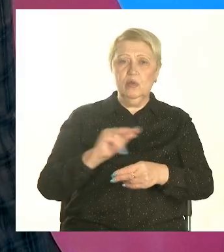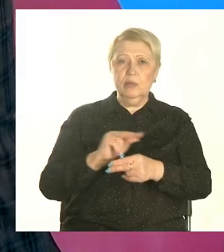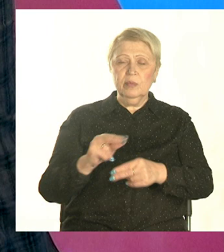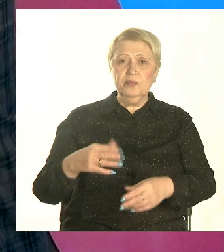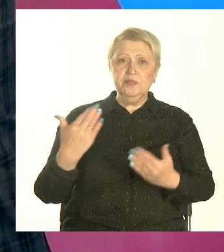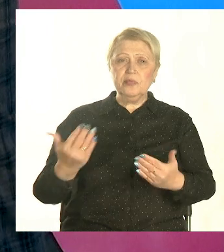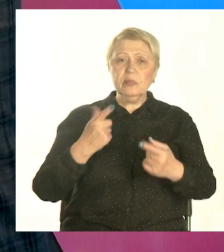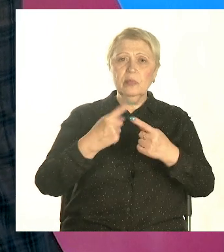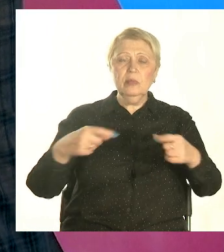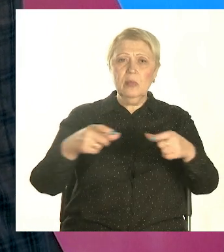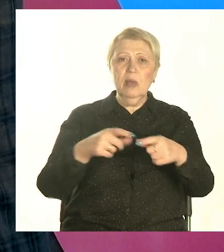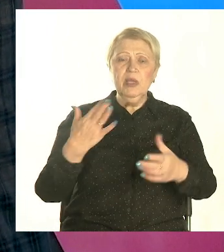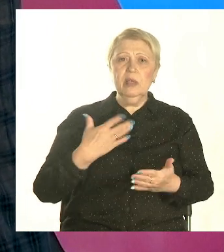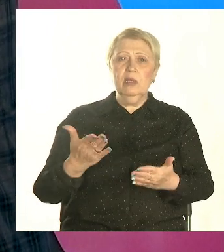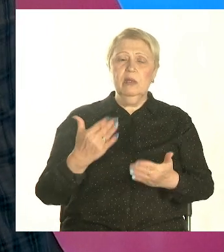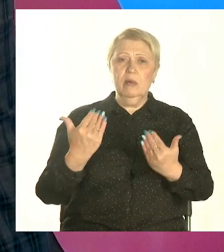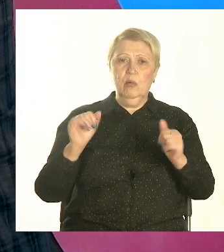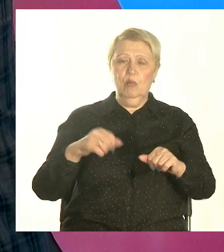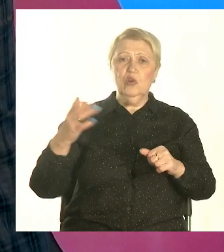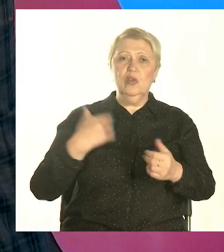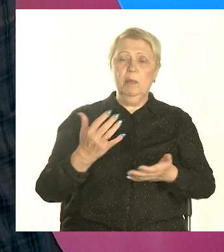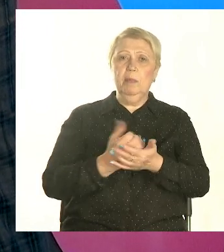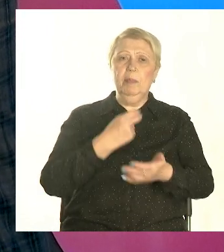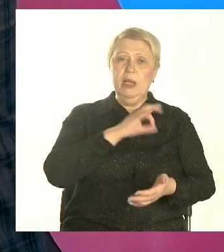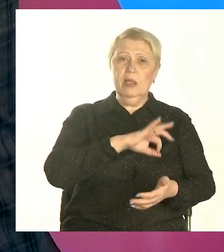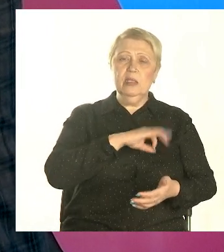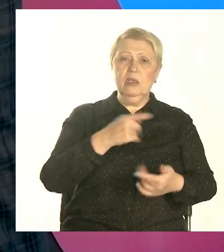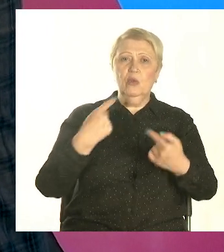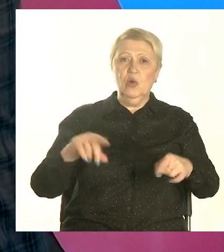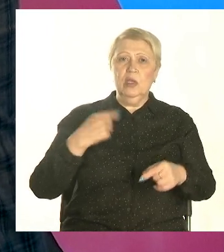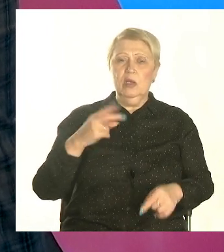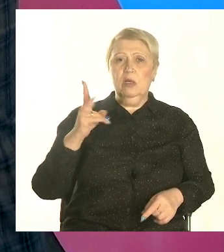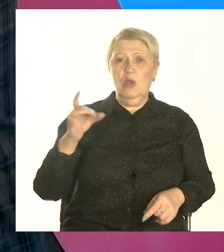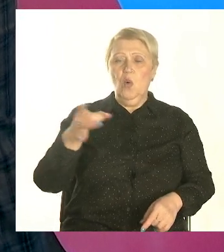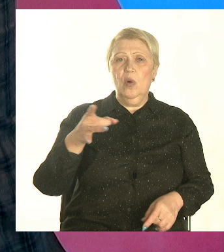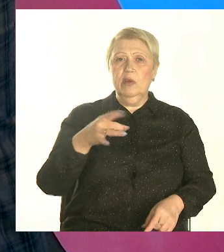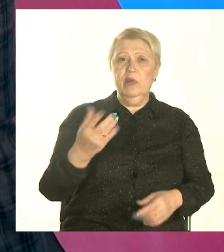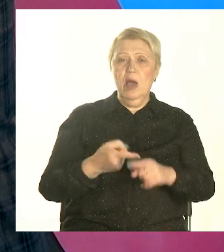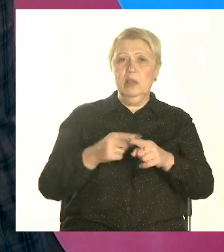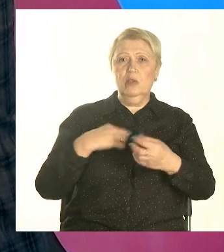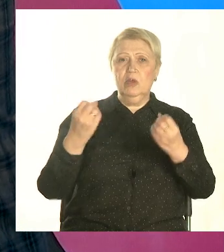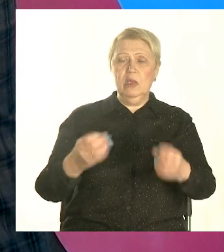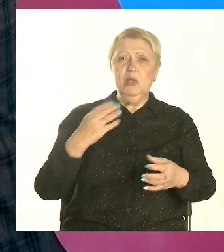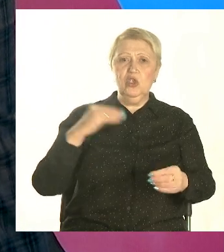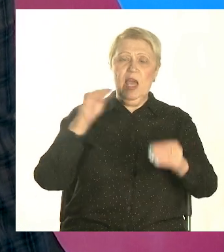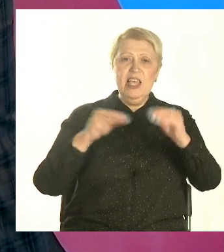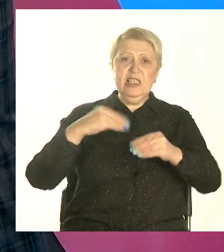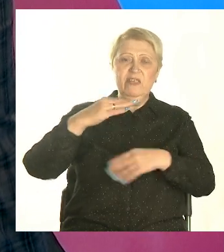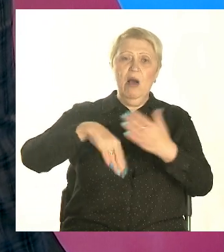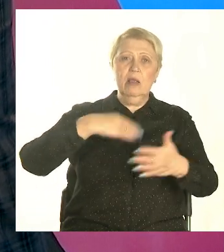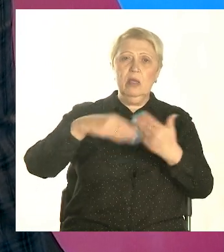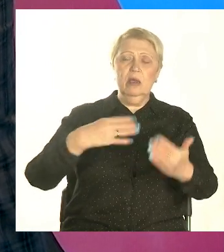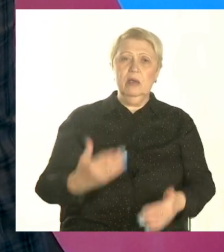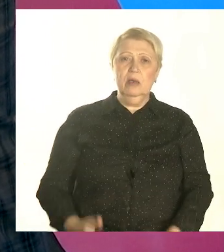объектов может пригодиться сейчас для других районов края, где фактически обычные свалки наносят